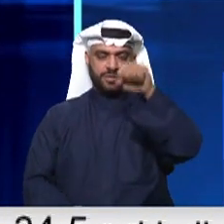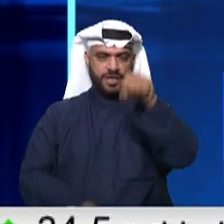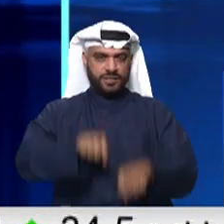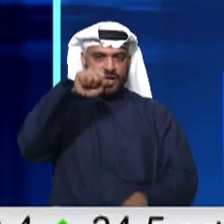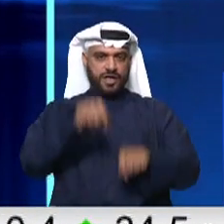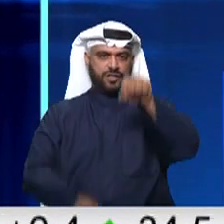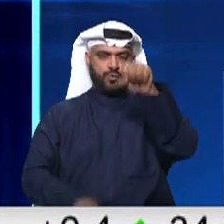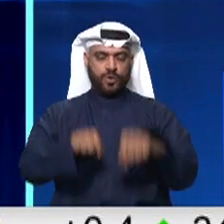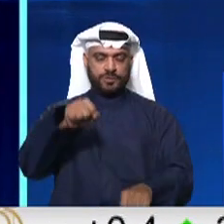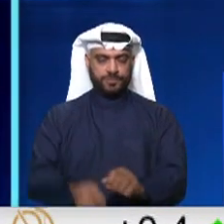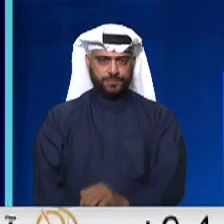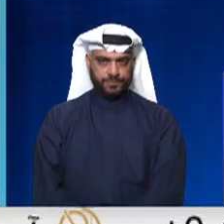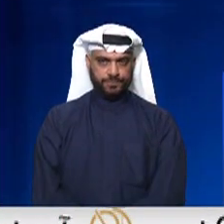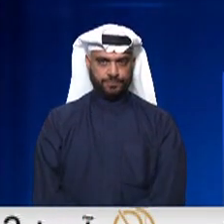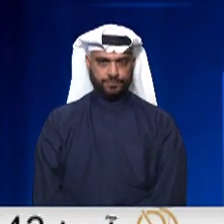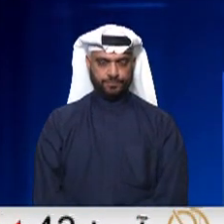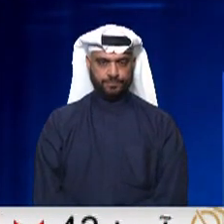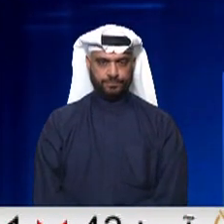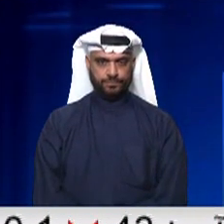الع الوطني